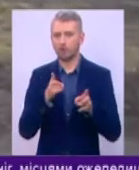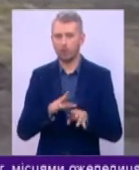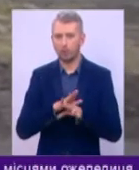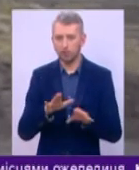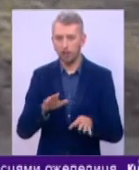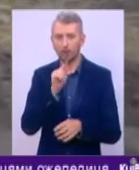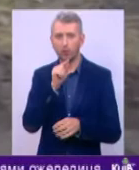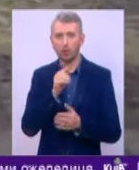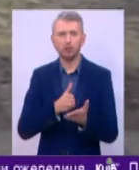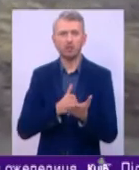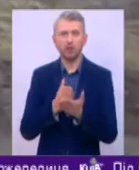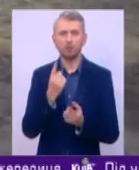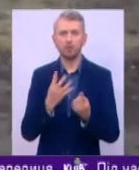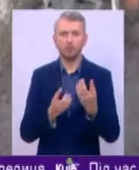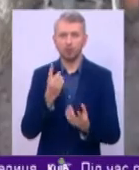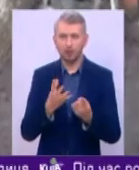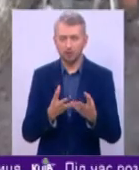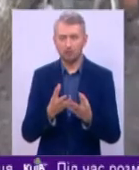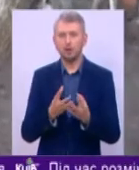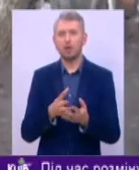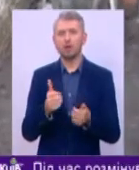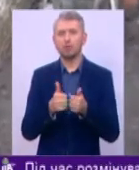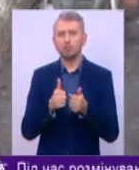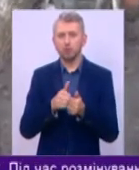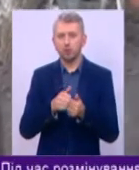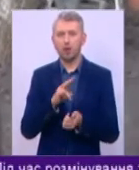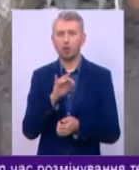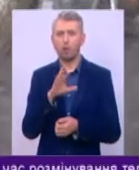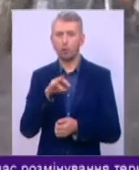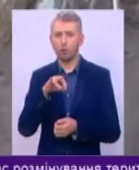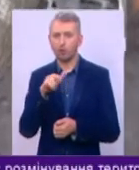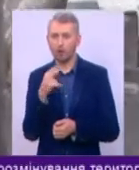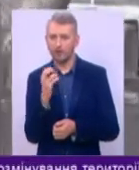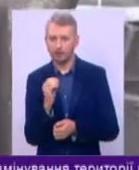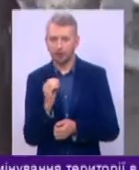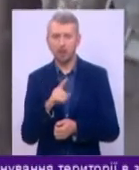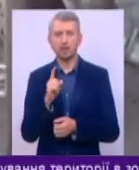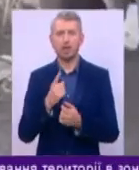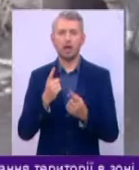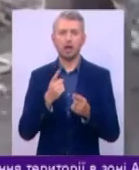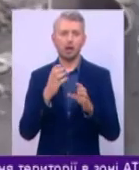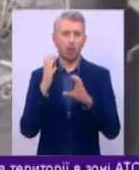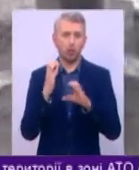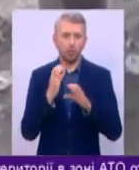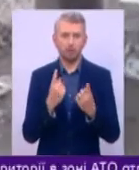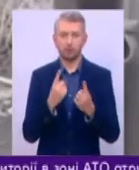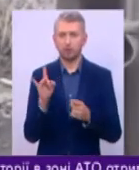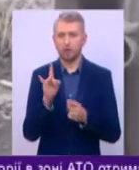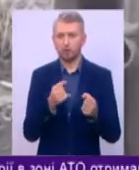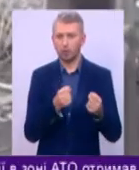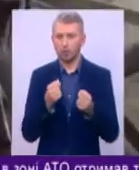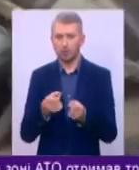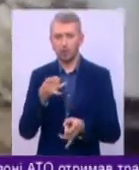На Луганському напрямку з мінометів агресор вів вогонь біля населеного пункту Новолуганське. З гранатометів та великокаліберних кулеметів тричі